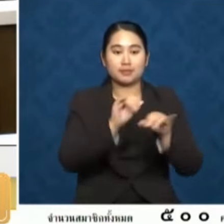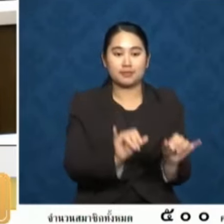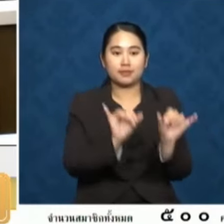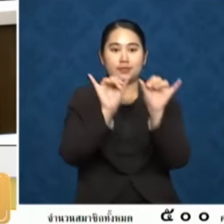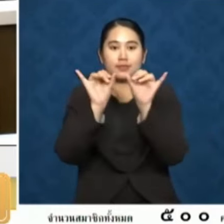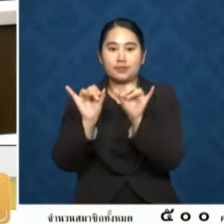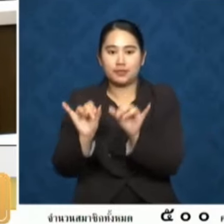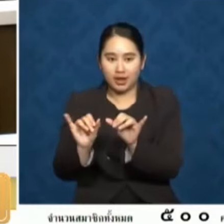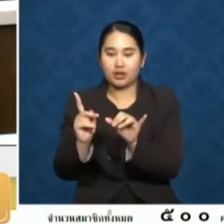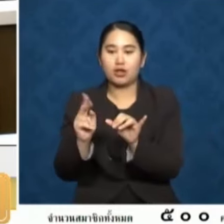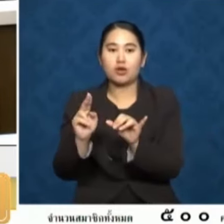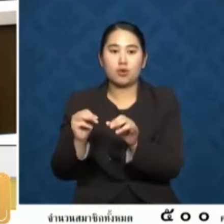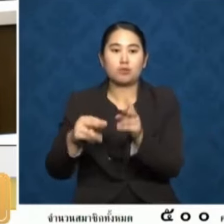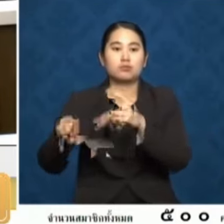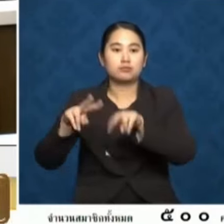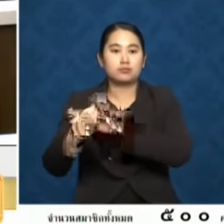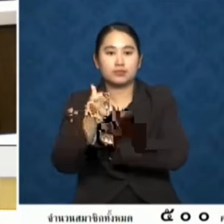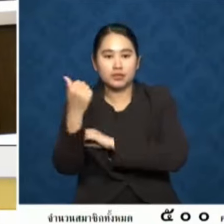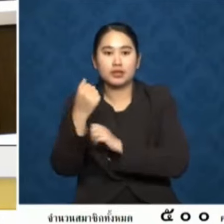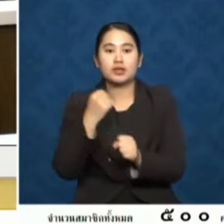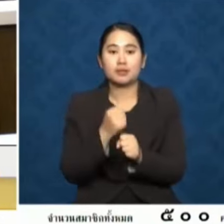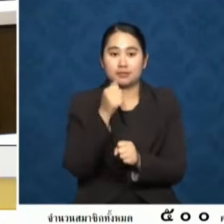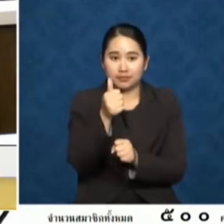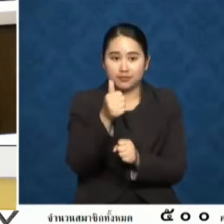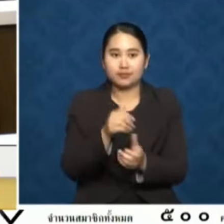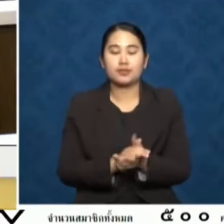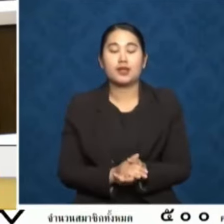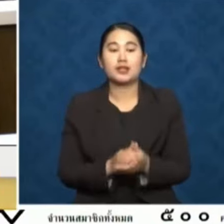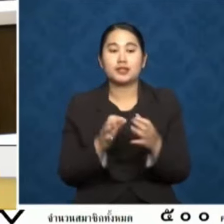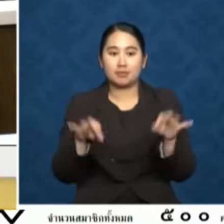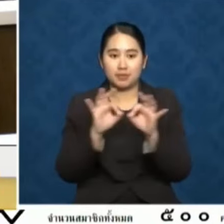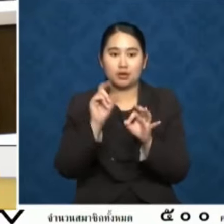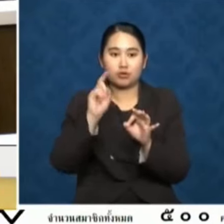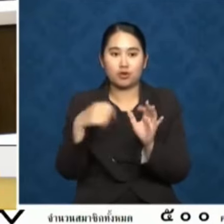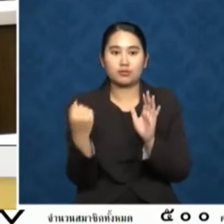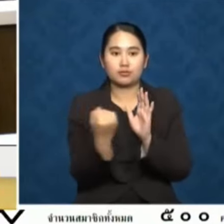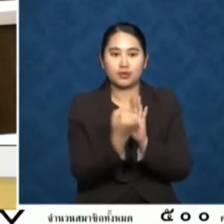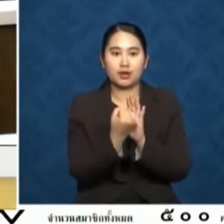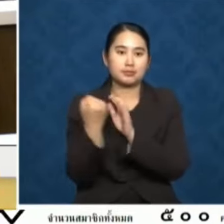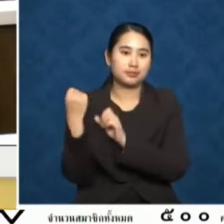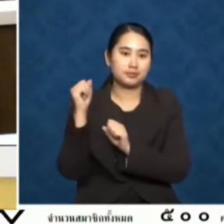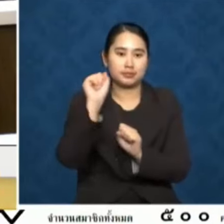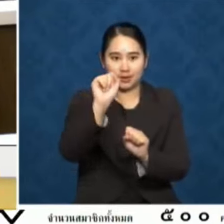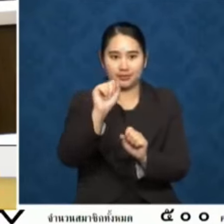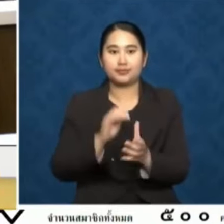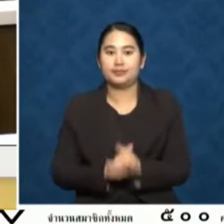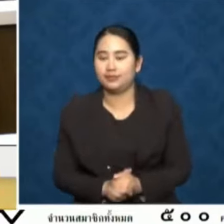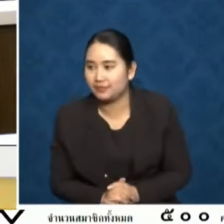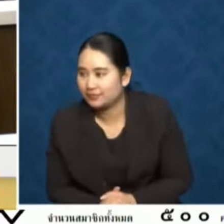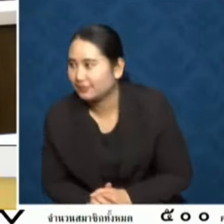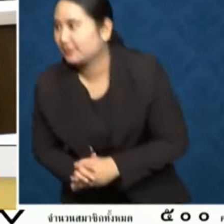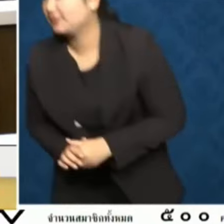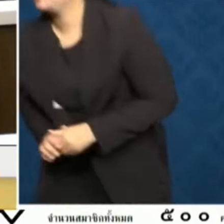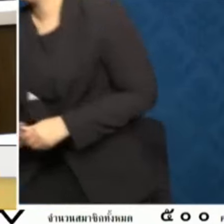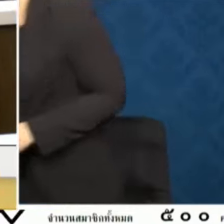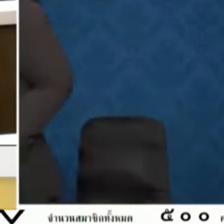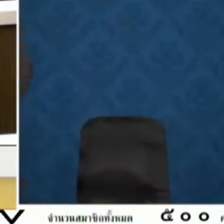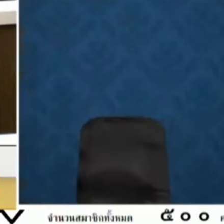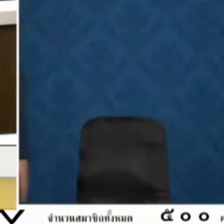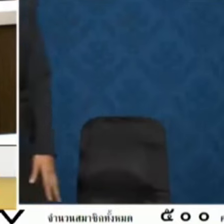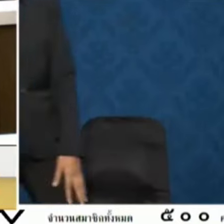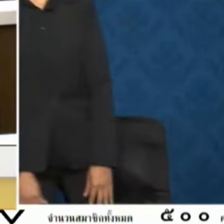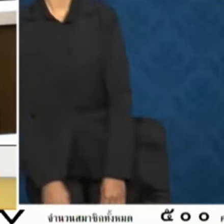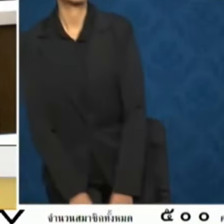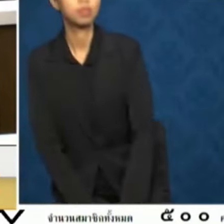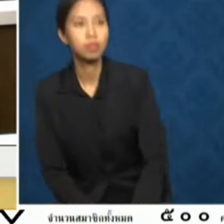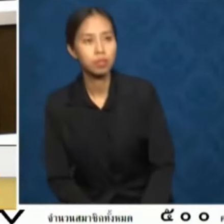สังกัดปกครองส่วนท้องถิ่นอื่นได้จึงจำเป็นต้องตราพระราชบัญญัติฉบับนี้ท่านประธานที่เคารพครับ